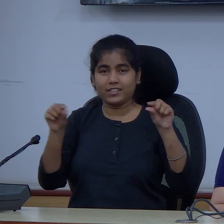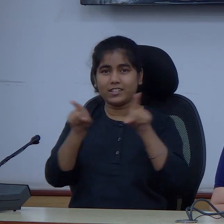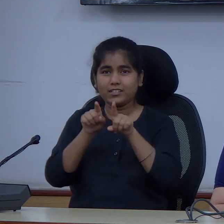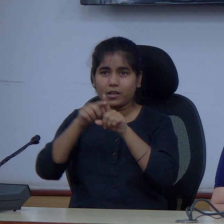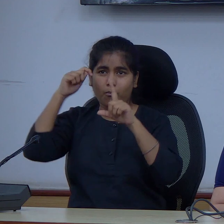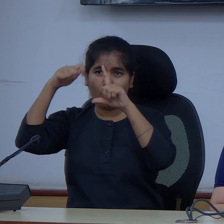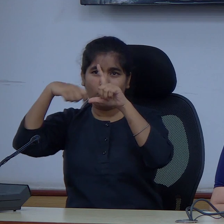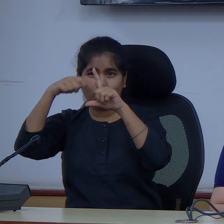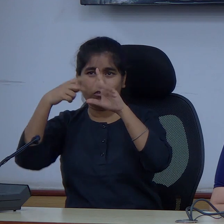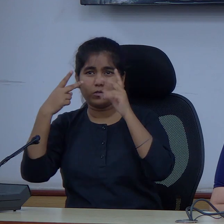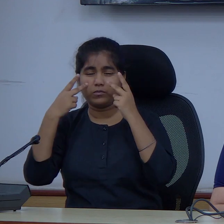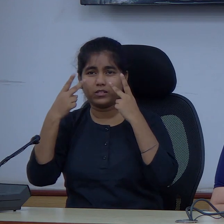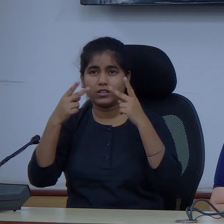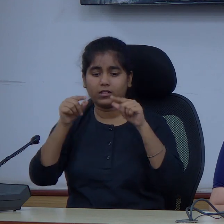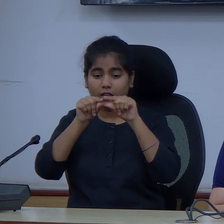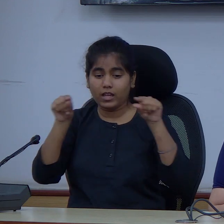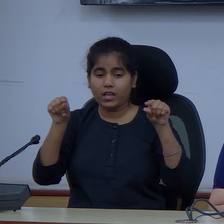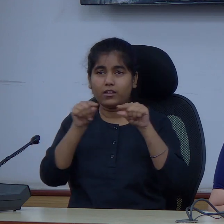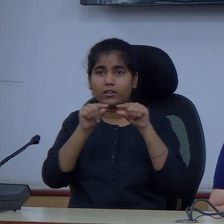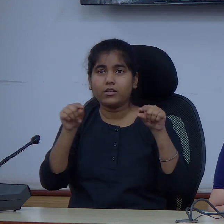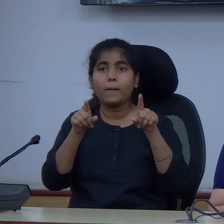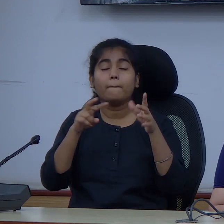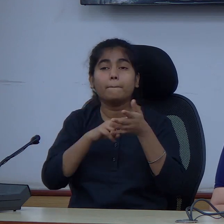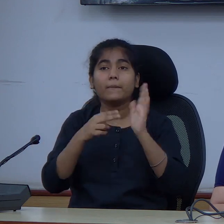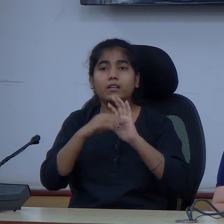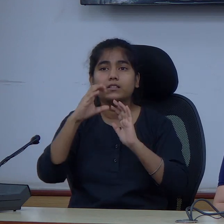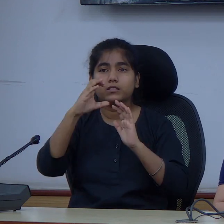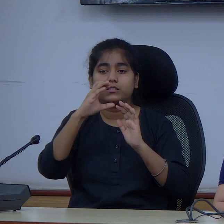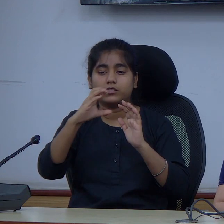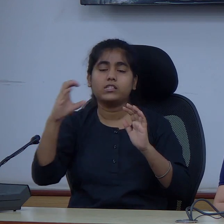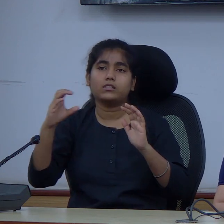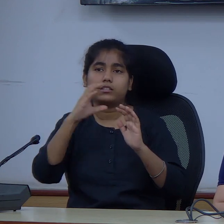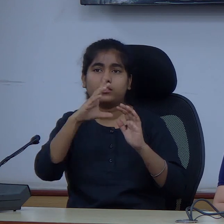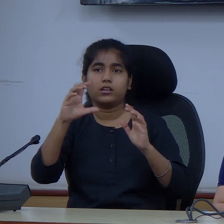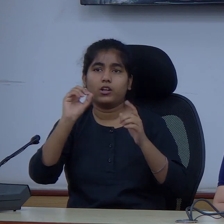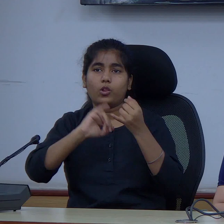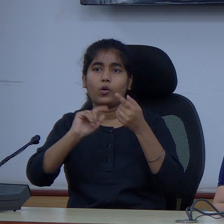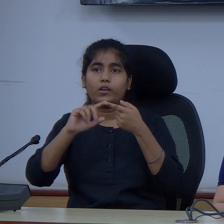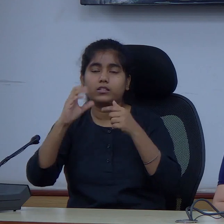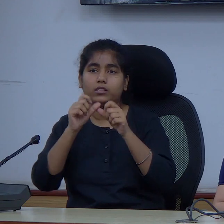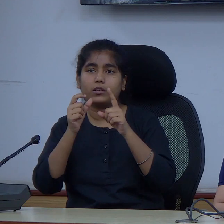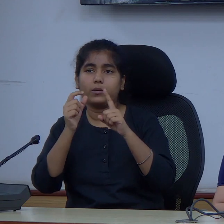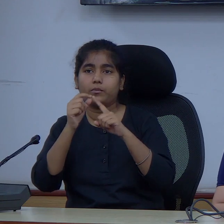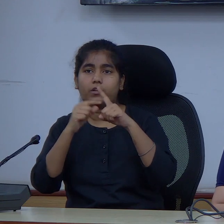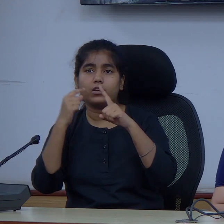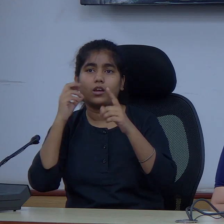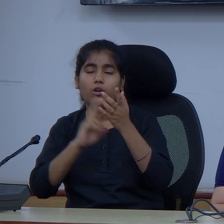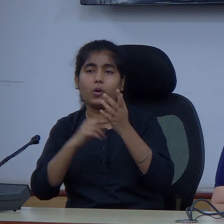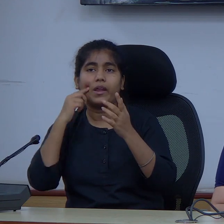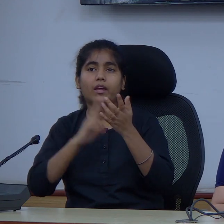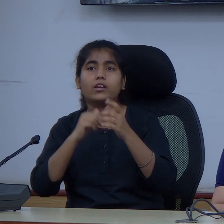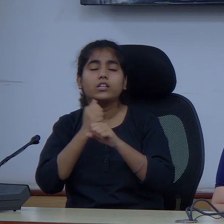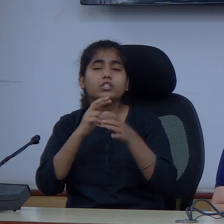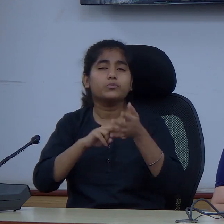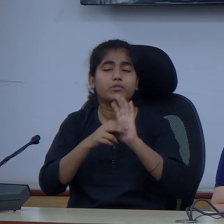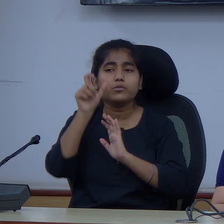देखा होगा मूवीज़ में जो नीचे लिखा हुआ आता है, तो उसका मतलब होता है क्लोज कैप्शनिंग, मतलब जो देख ना पाए और जो सुन ना पाए वो पढ़